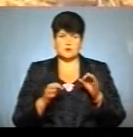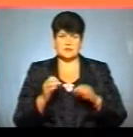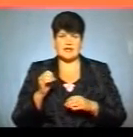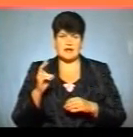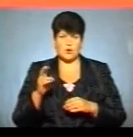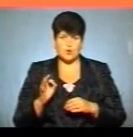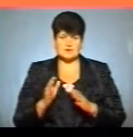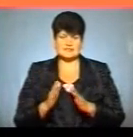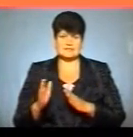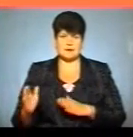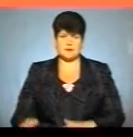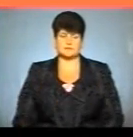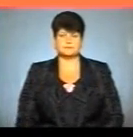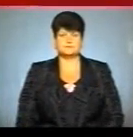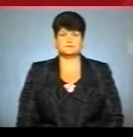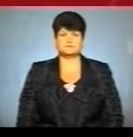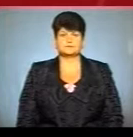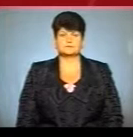екосистемах.